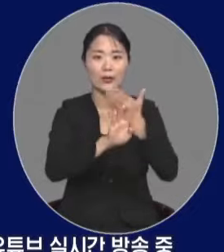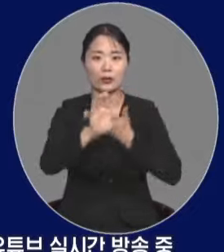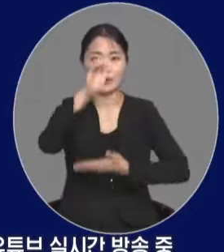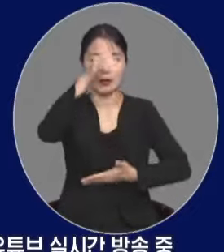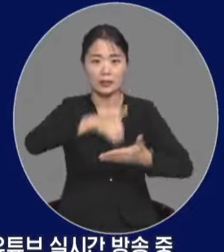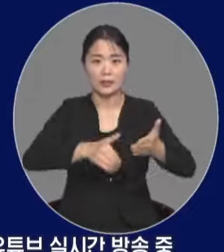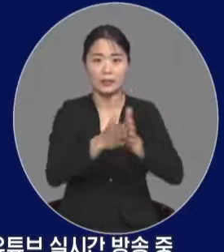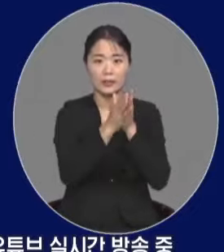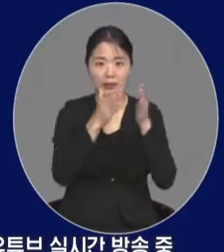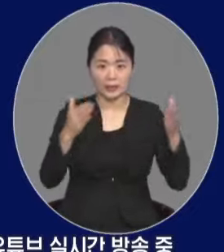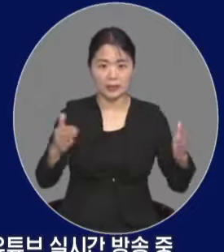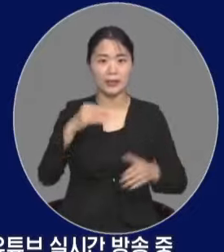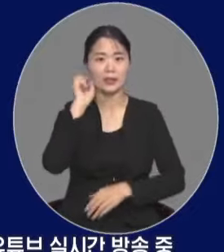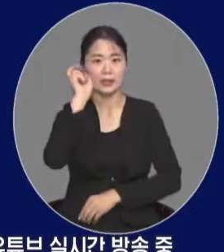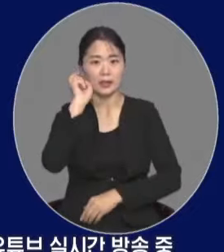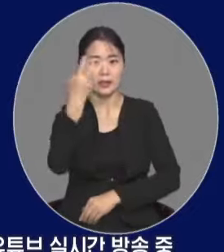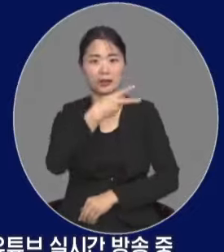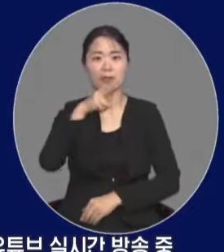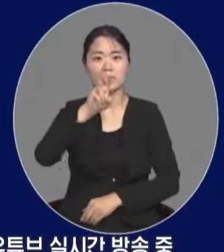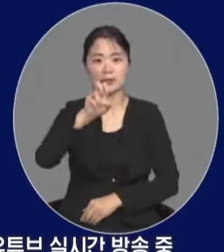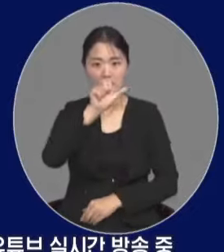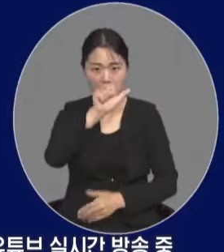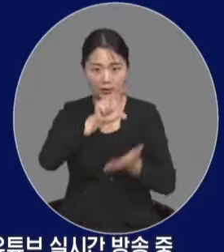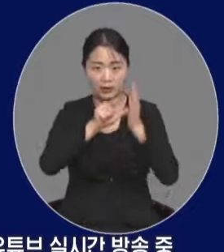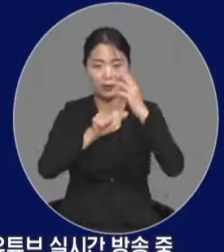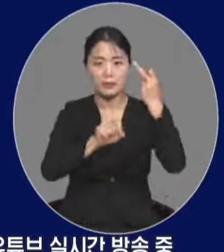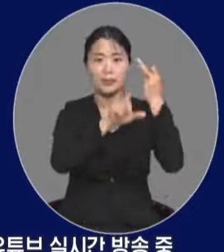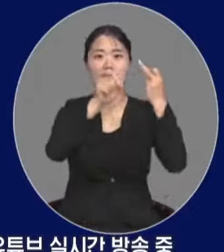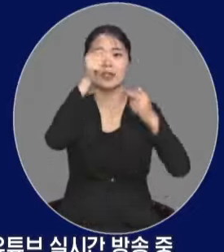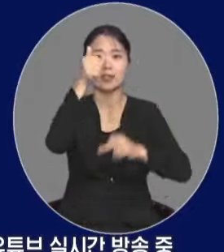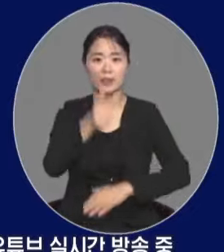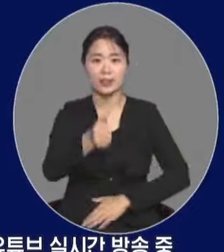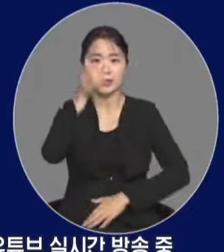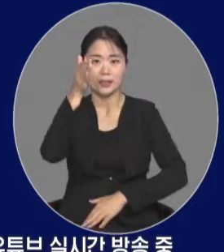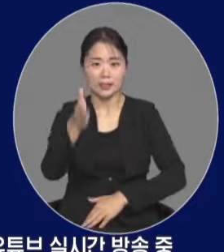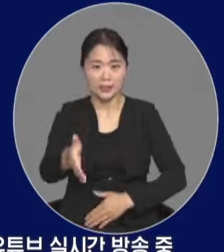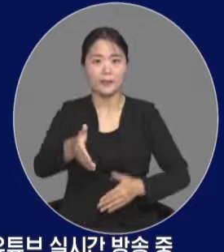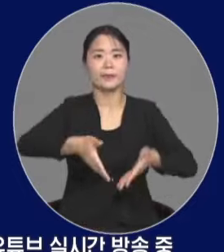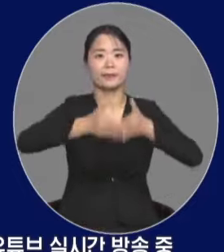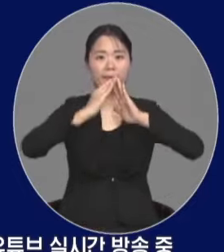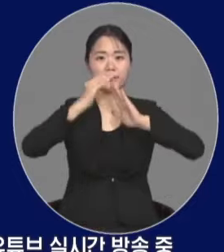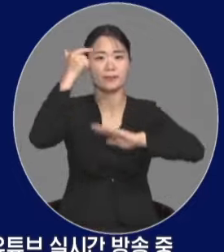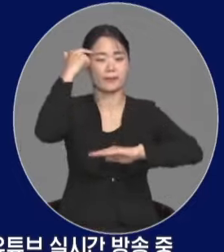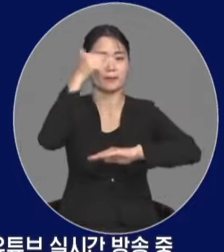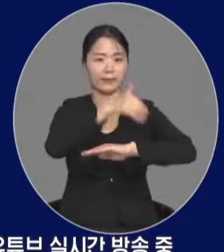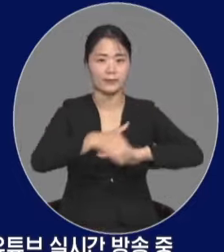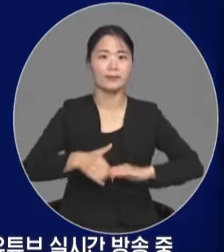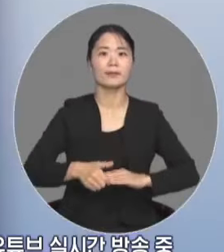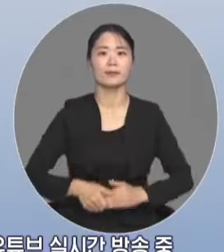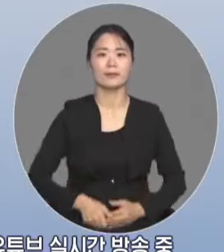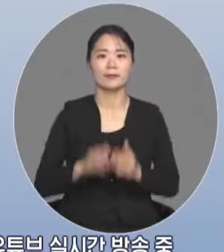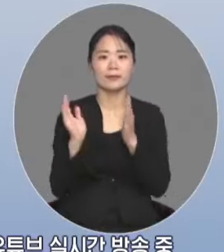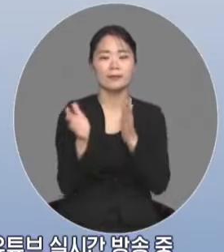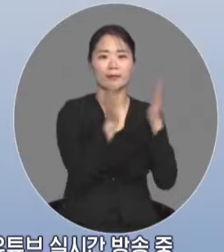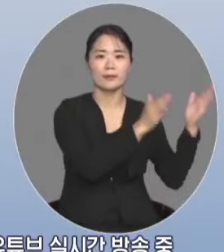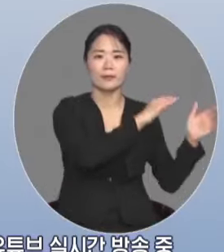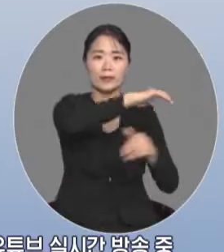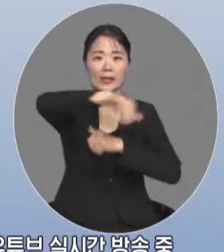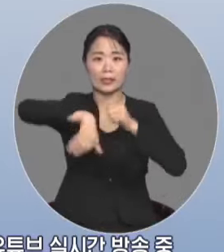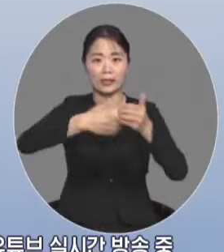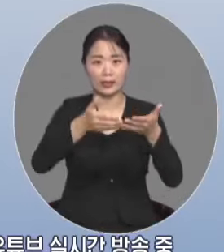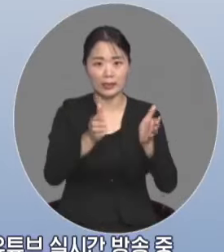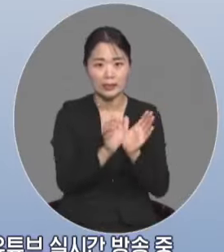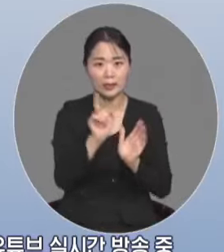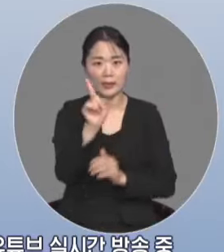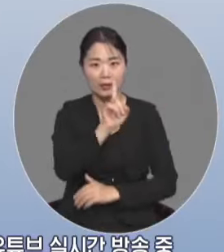착공에 들어가 늦어도 오는 2025년 12월까지는 준공한다는 입장입니다. 반면 환경단체에서는